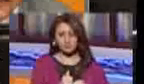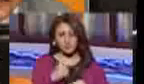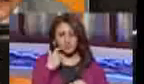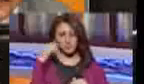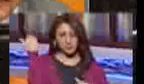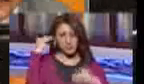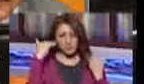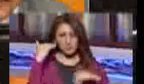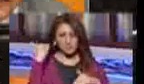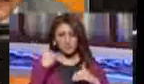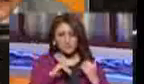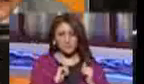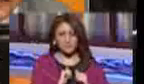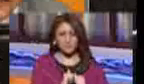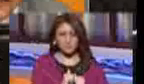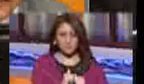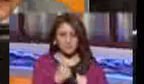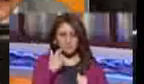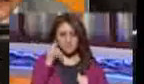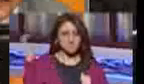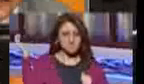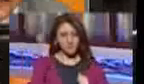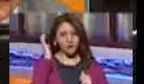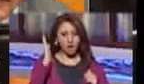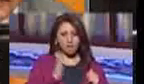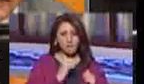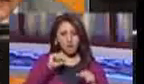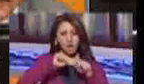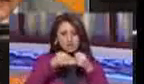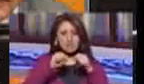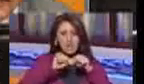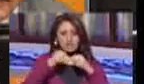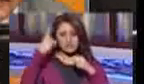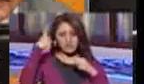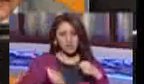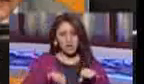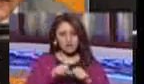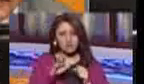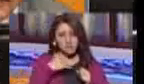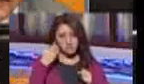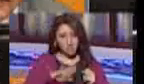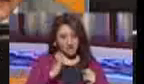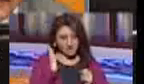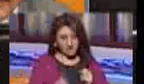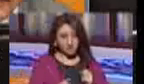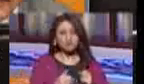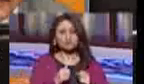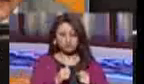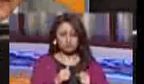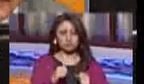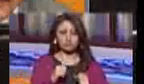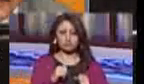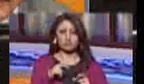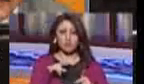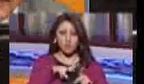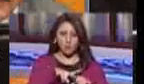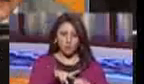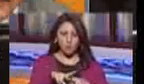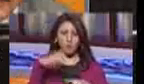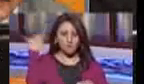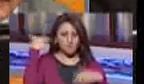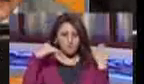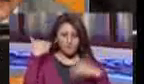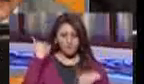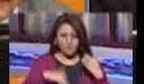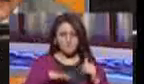إصابات رضية يعني كدمات وكسور. وهل هذه الإصابات تؤدي إلى الوفاة؟ نعم، مضاعفاتها يؤدي إلى